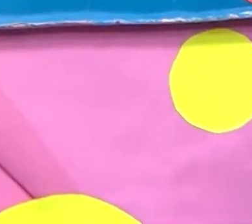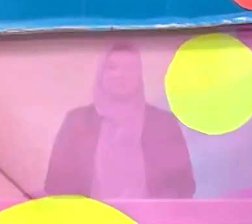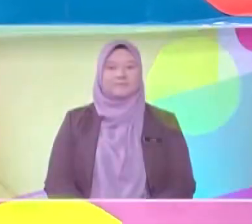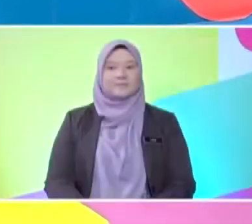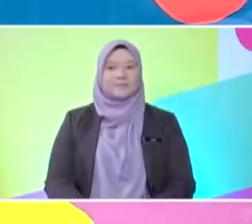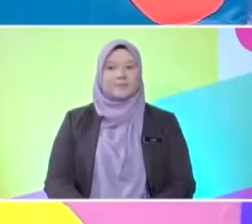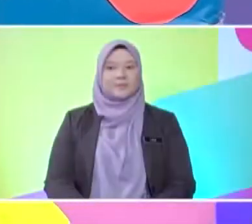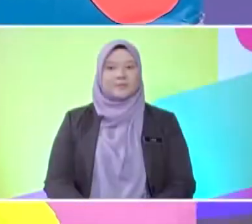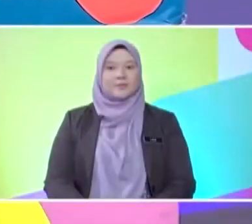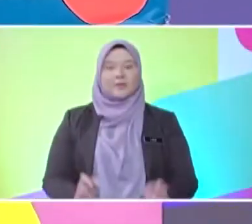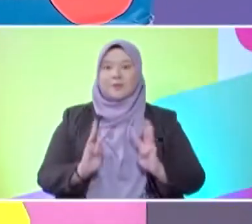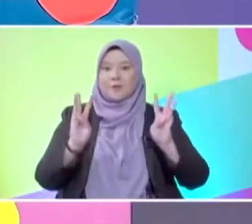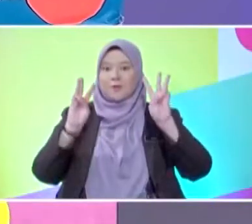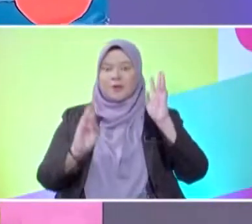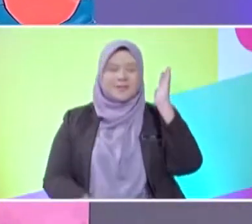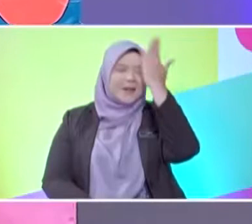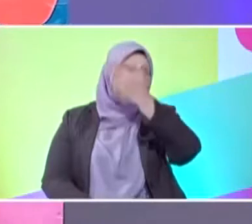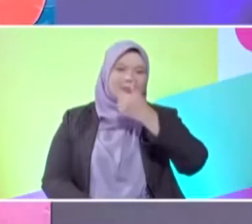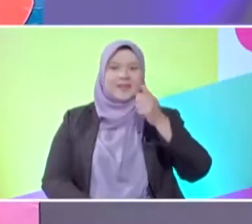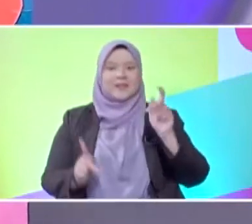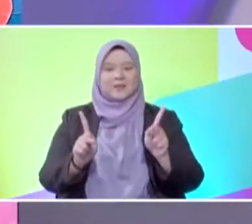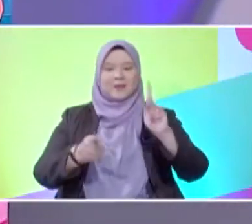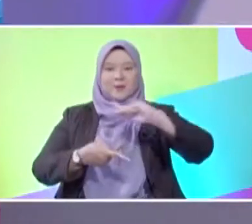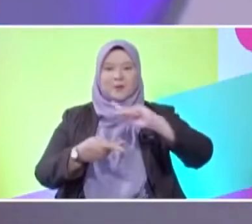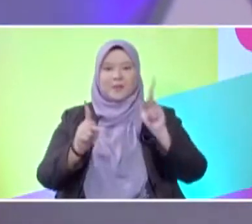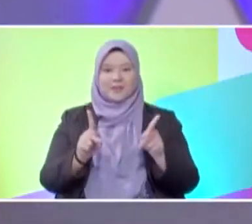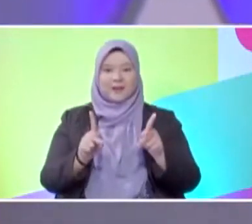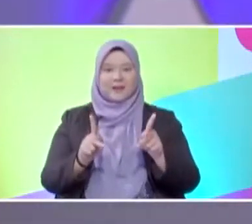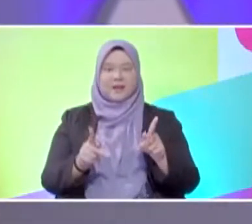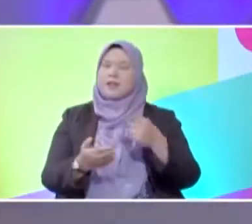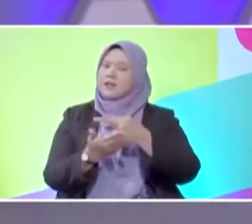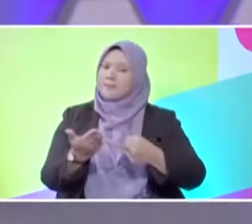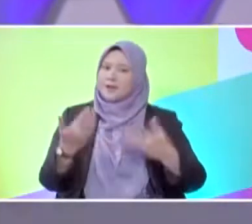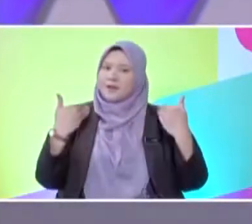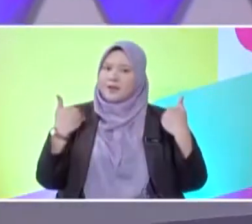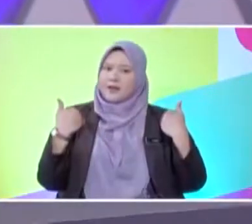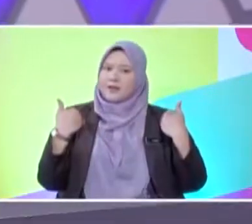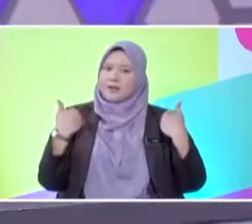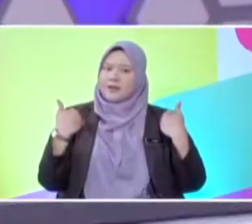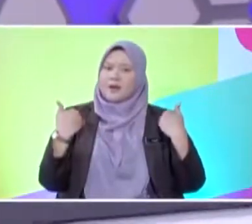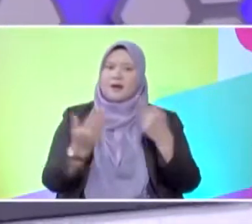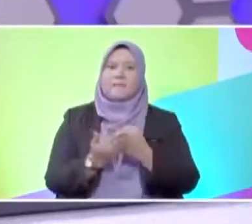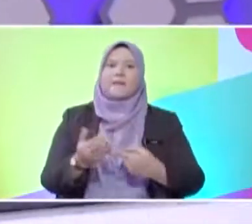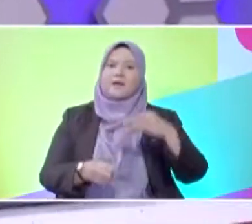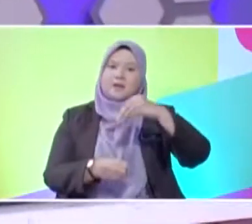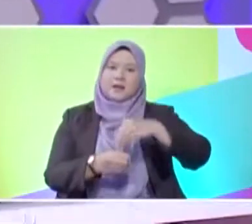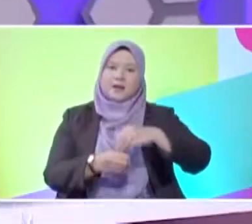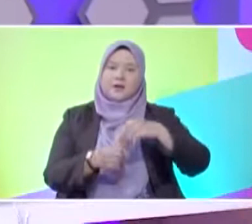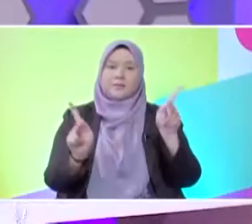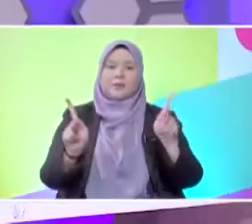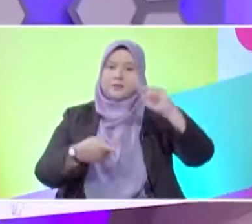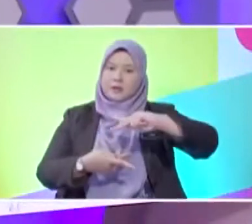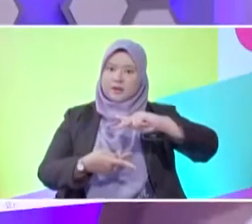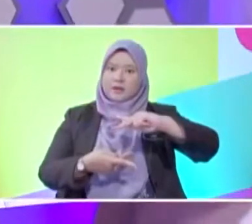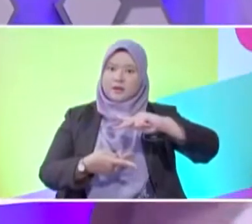suntiknya kotak nih tapi ada HP dalam nih cuman kita tengok hah